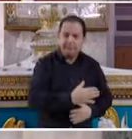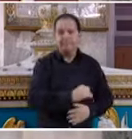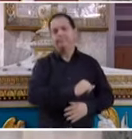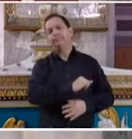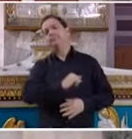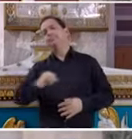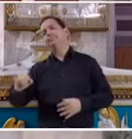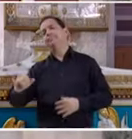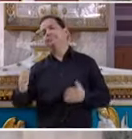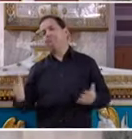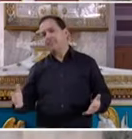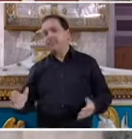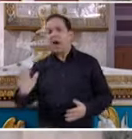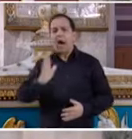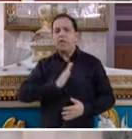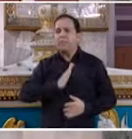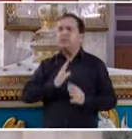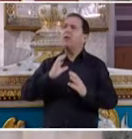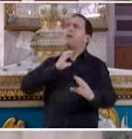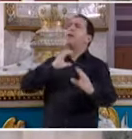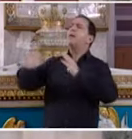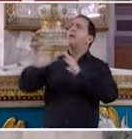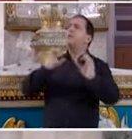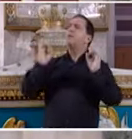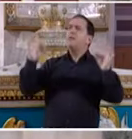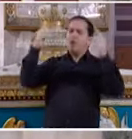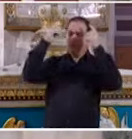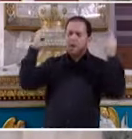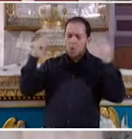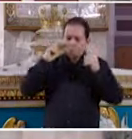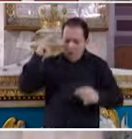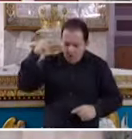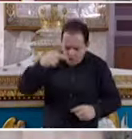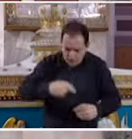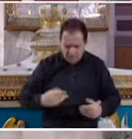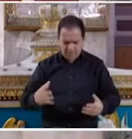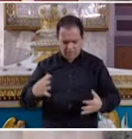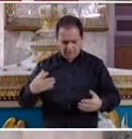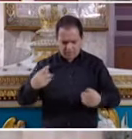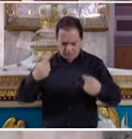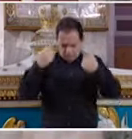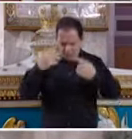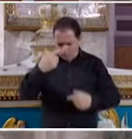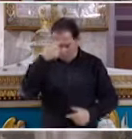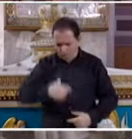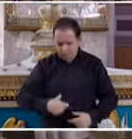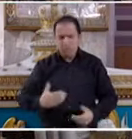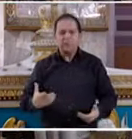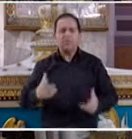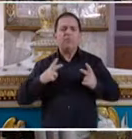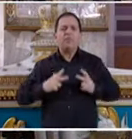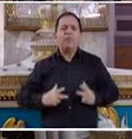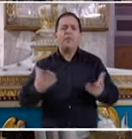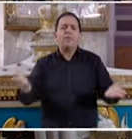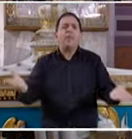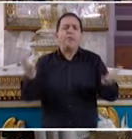Ο άνθρωπος που δεν βρήκε τον Θεό, που δεν τα έχει βρει με τον εαυτό του, δεν μπορεί να είναι ευχαριστημένος και συνεπώς δεν μπορεί να